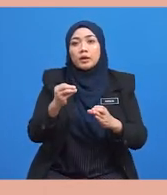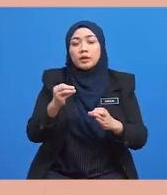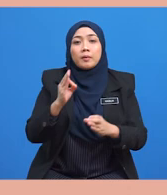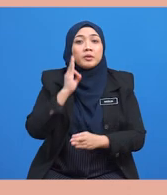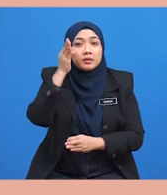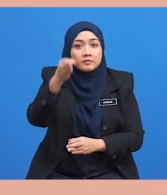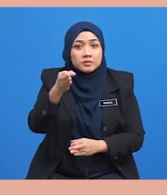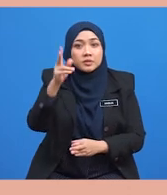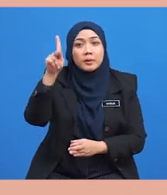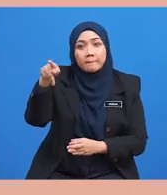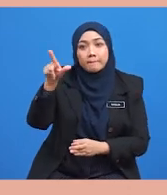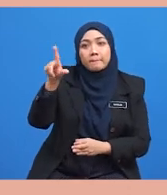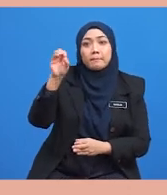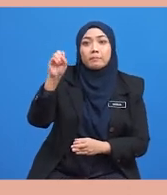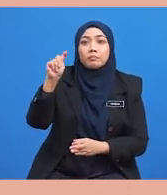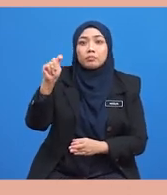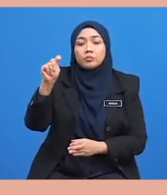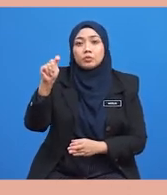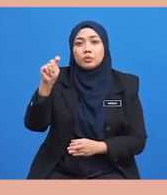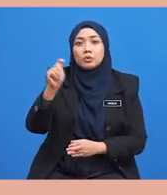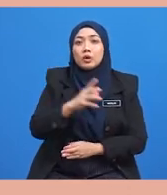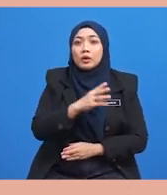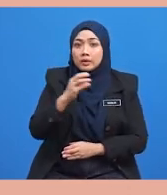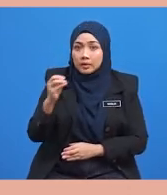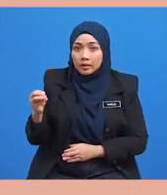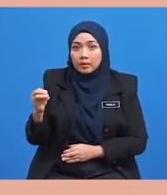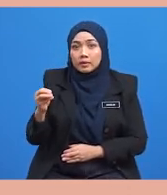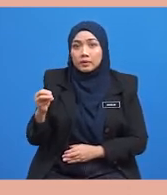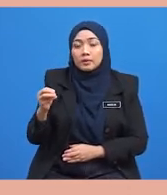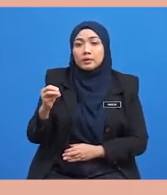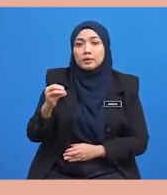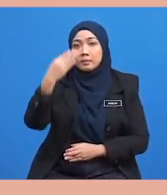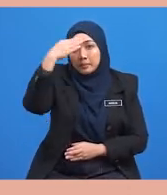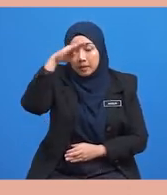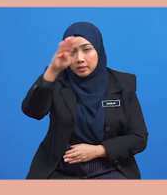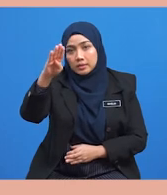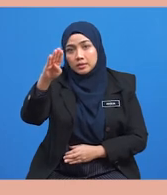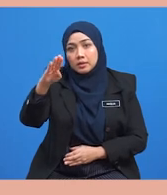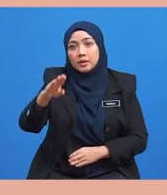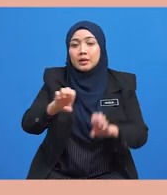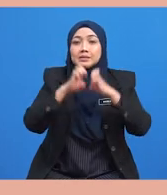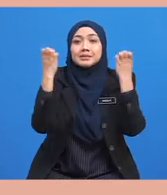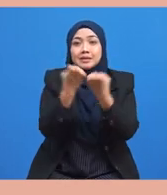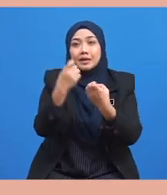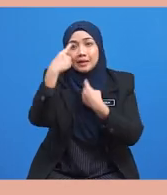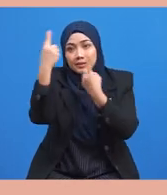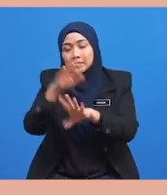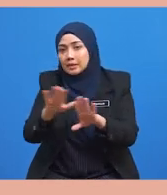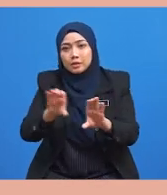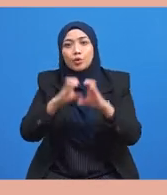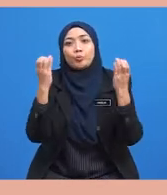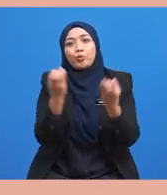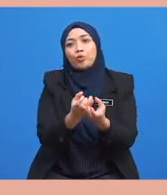mentafsir plot kotak bagi suatu set data tak terkumpul. Sebelum itu, ingin cikgu